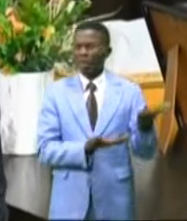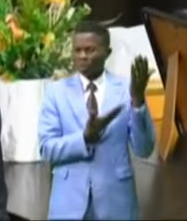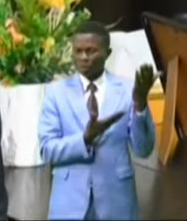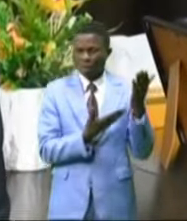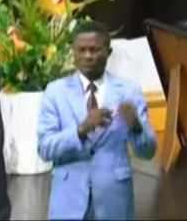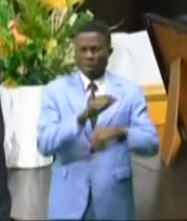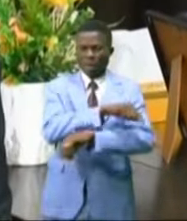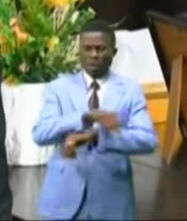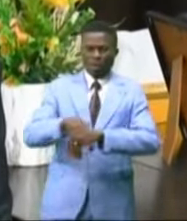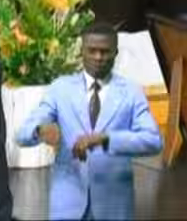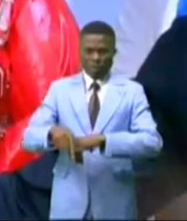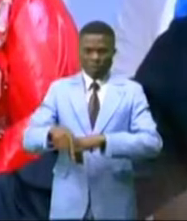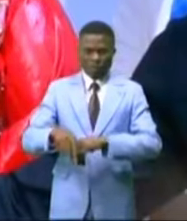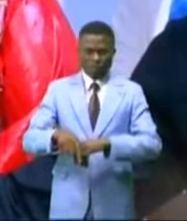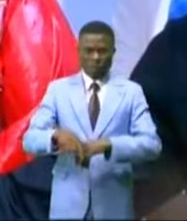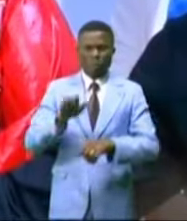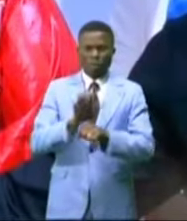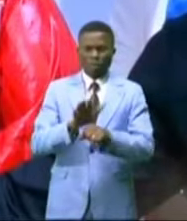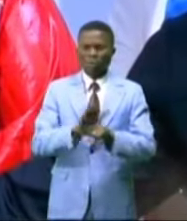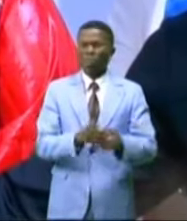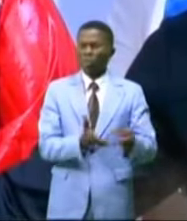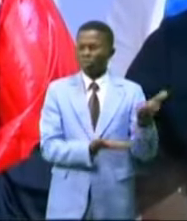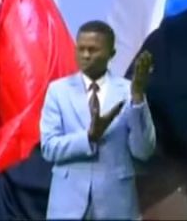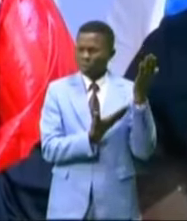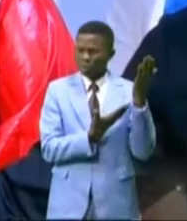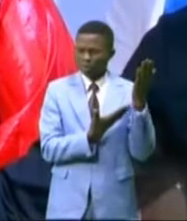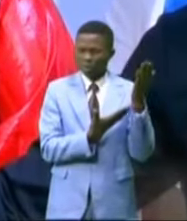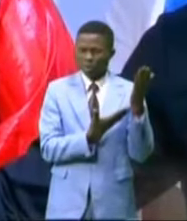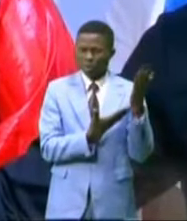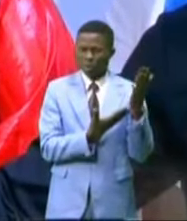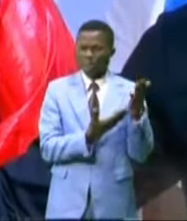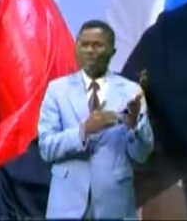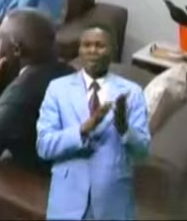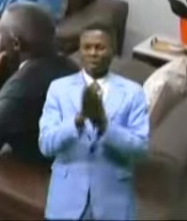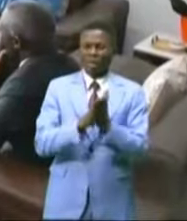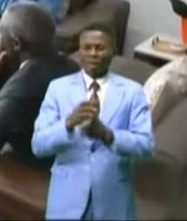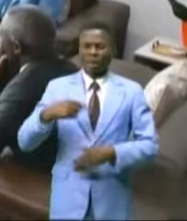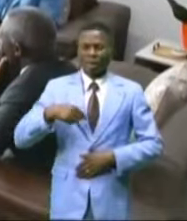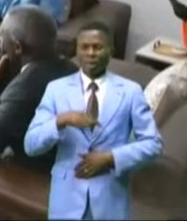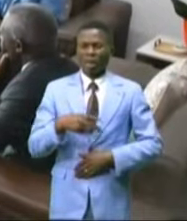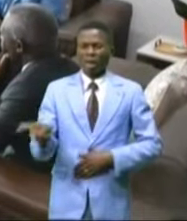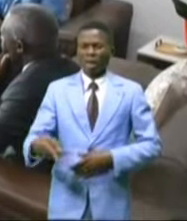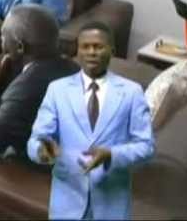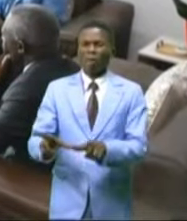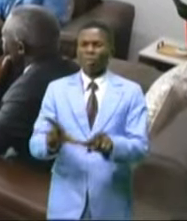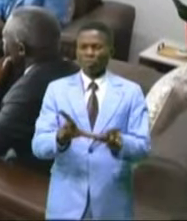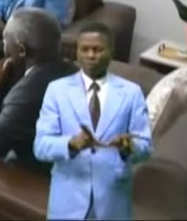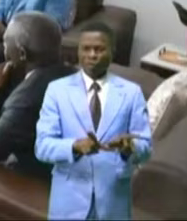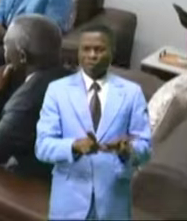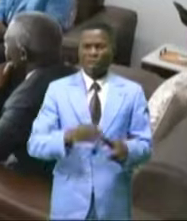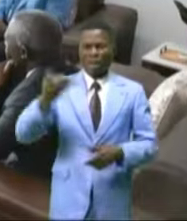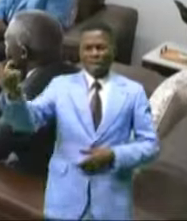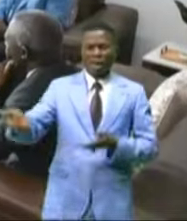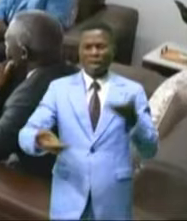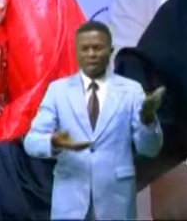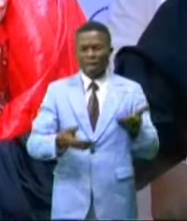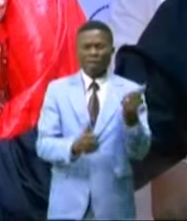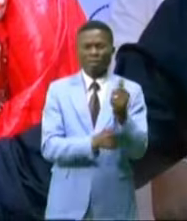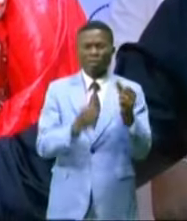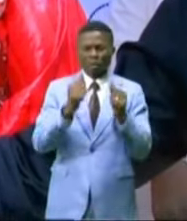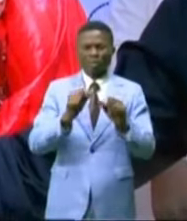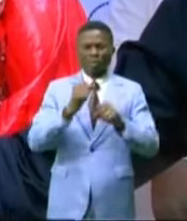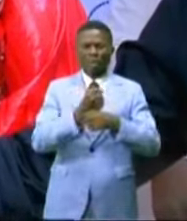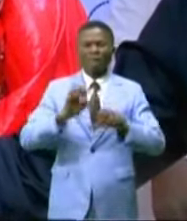cabinet il y a énormément de potentiel je trouve ça excitant je pense que Lou à labas est très attrayant déjà pour les entreprises